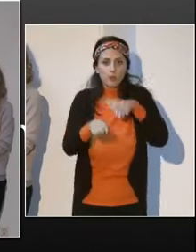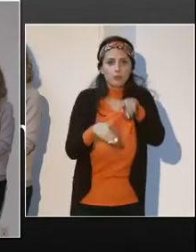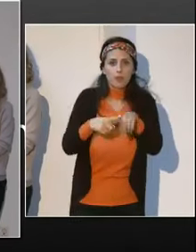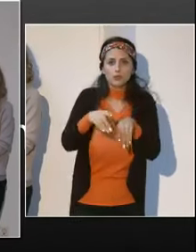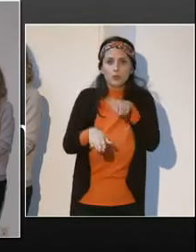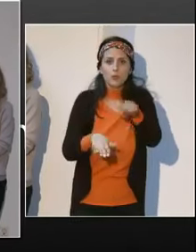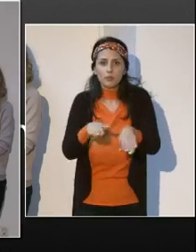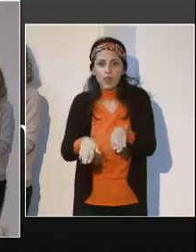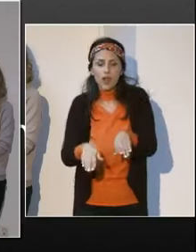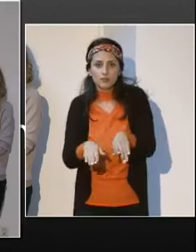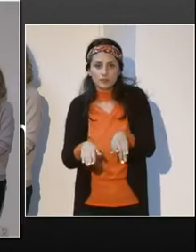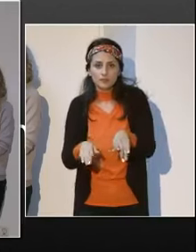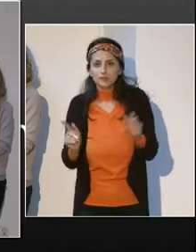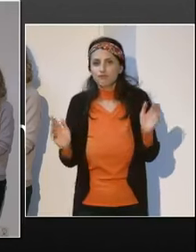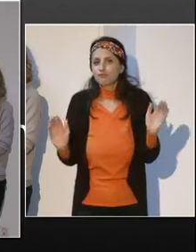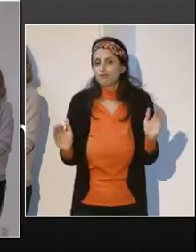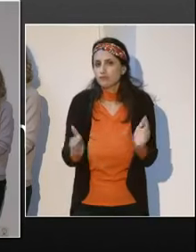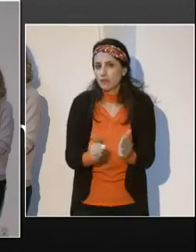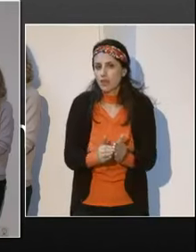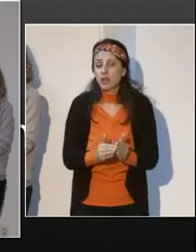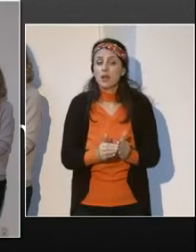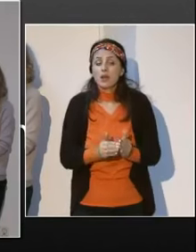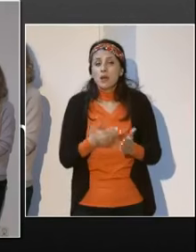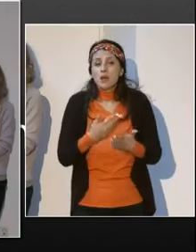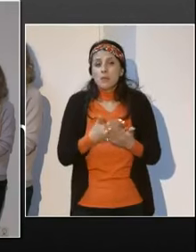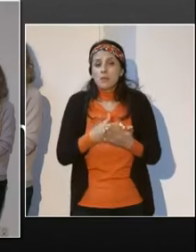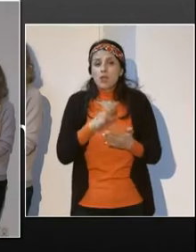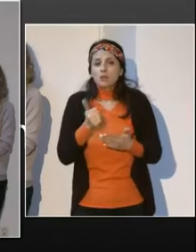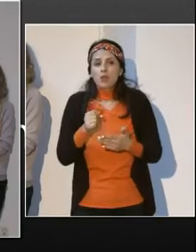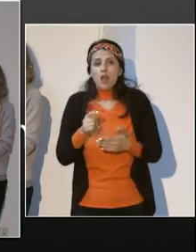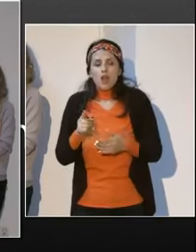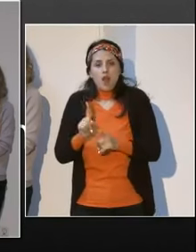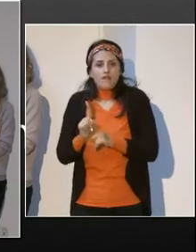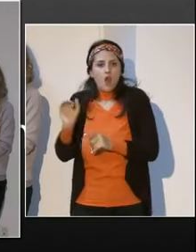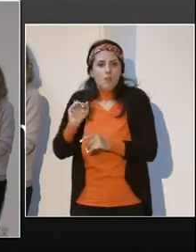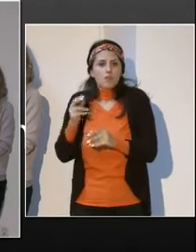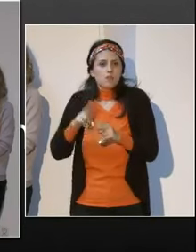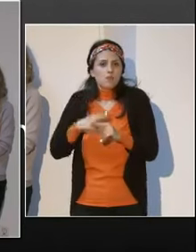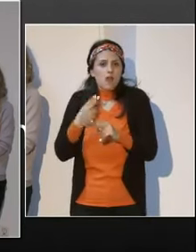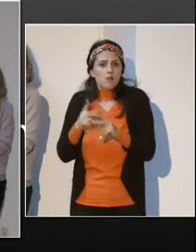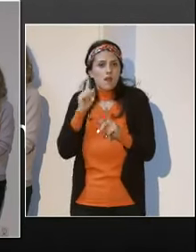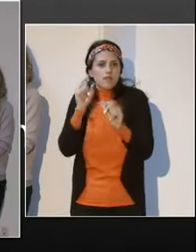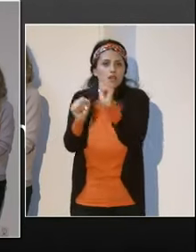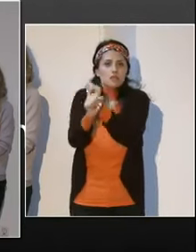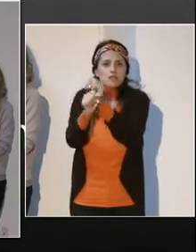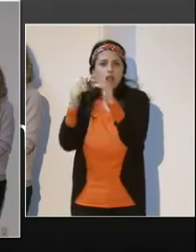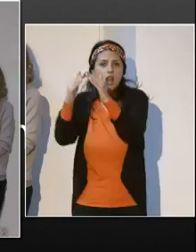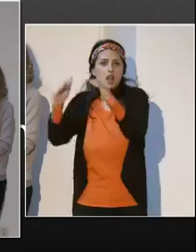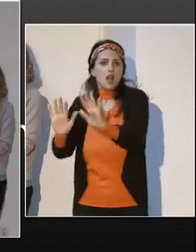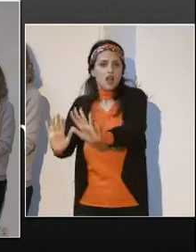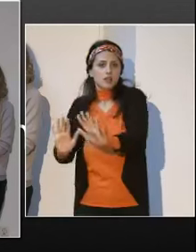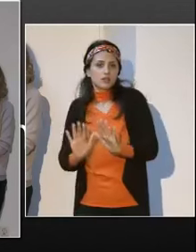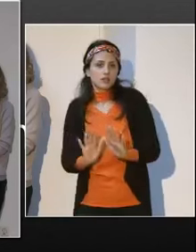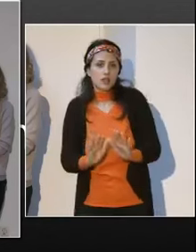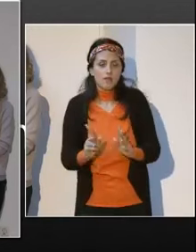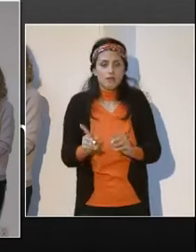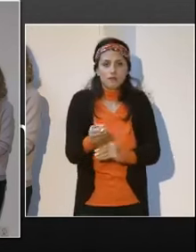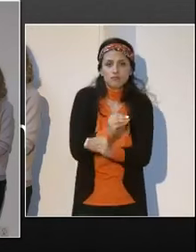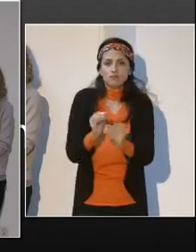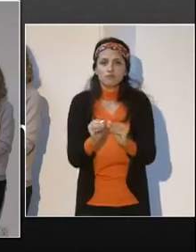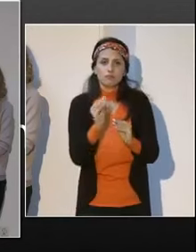a ne asigura ca tranzitia de la mediul institutionalizat la viata în comunitate nu produce un stress